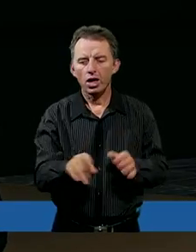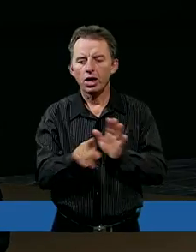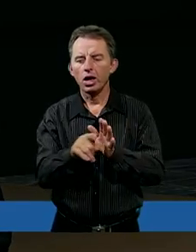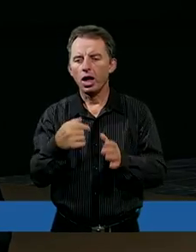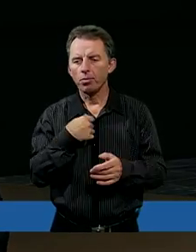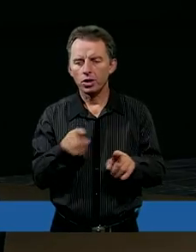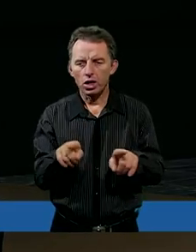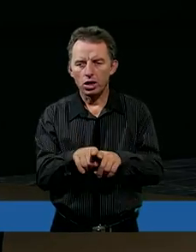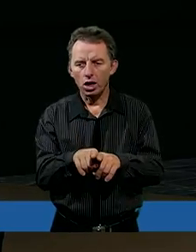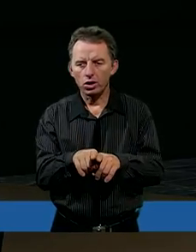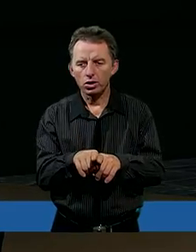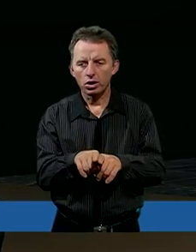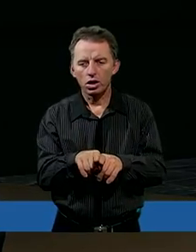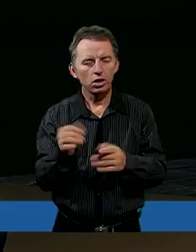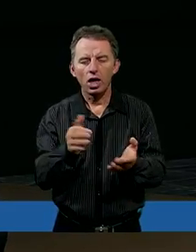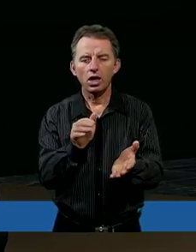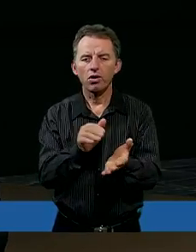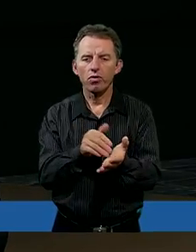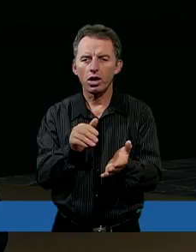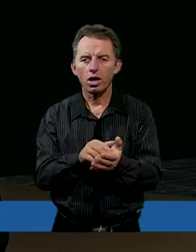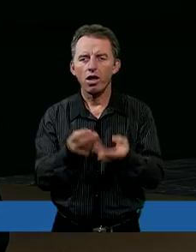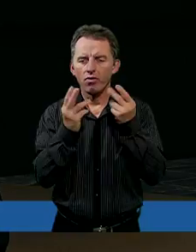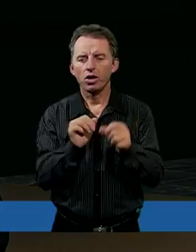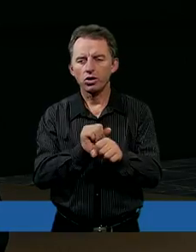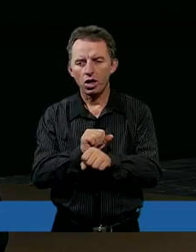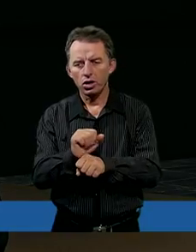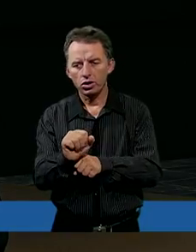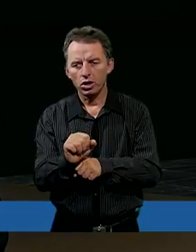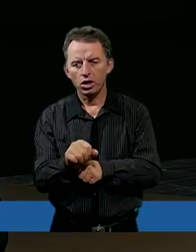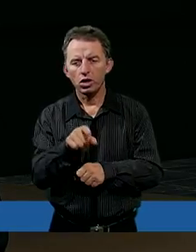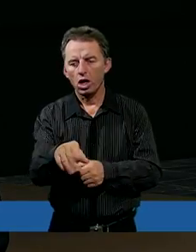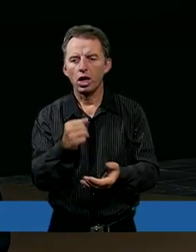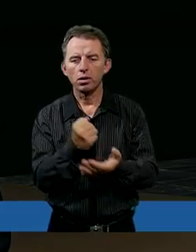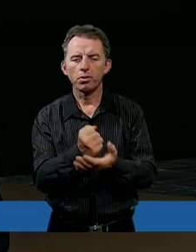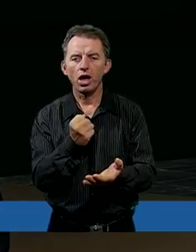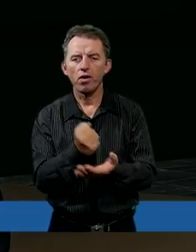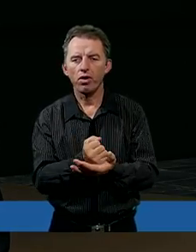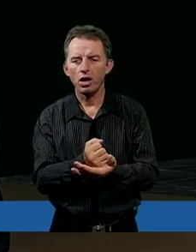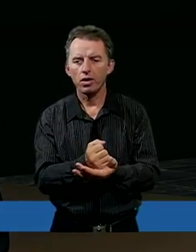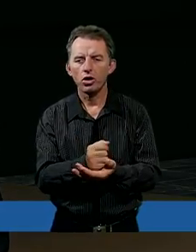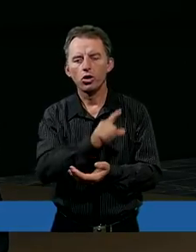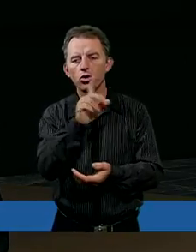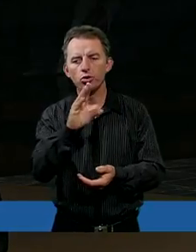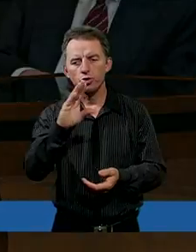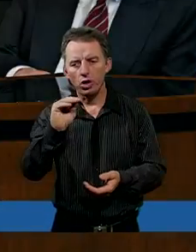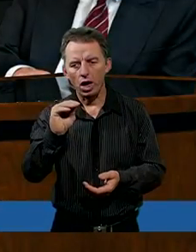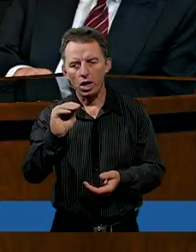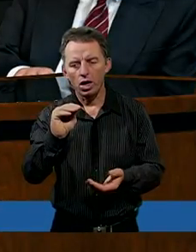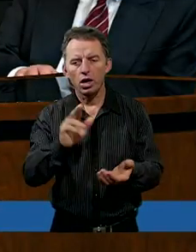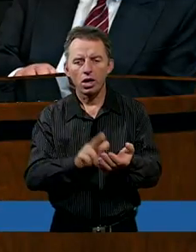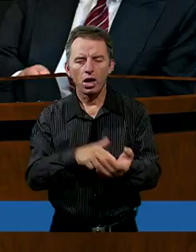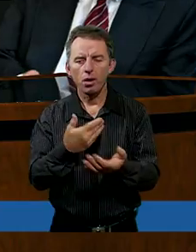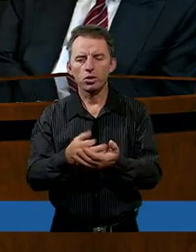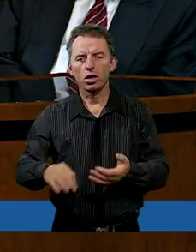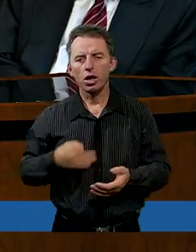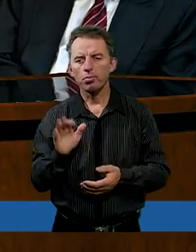też niezwykle ważna jest ta kwestia, że na przykład Pan